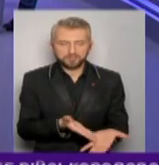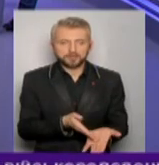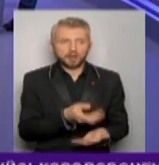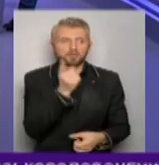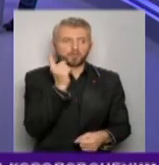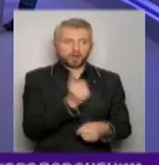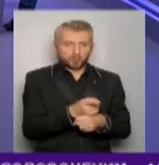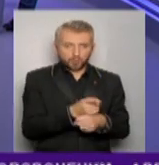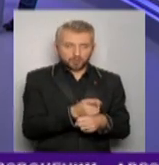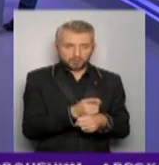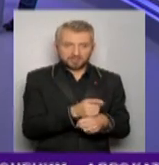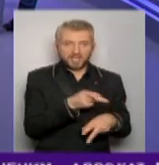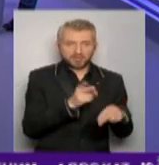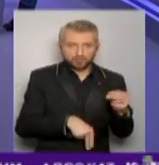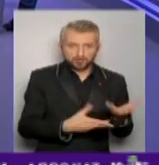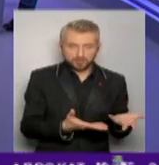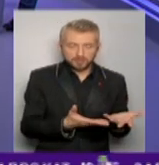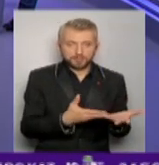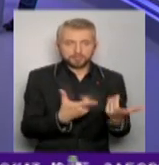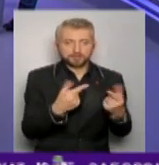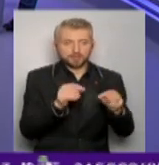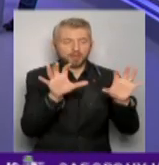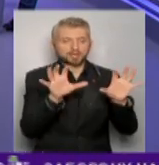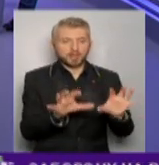мораторій, закінчується, де і у законі